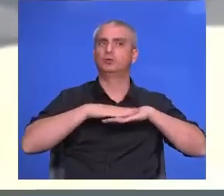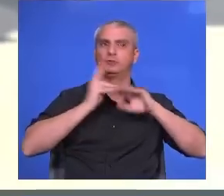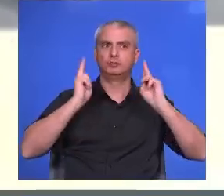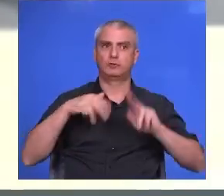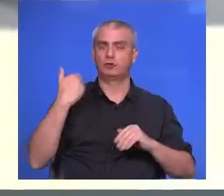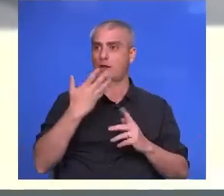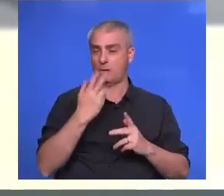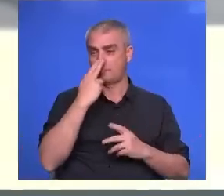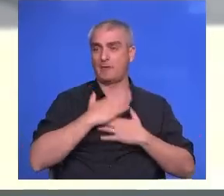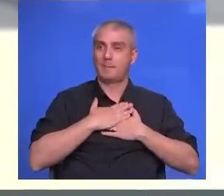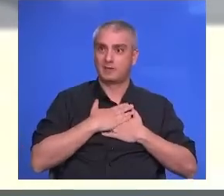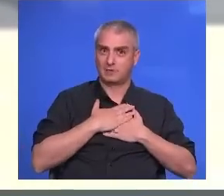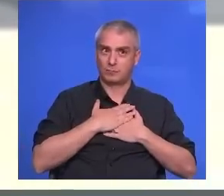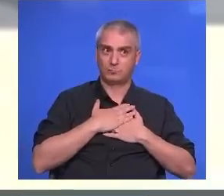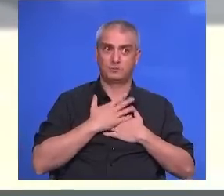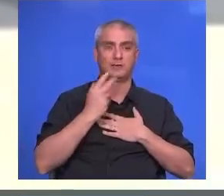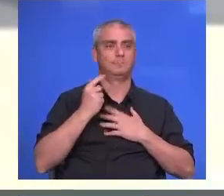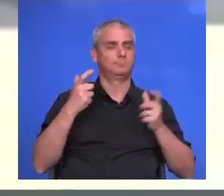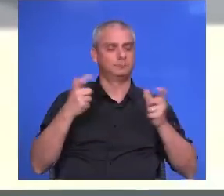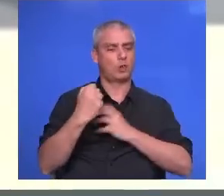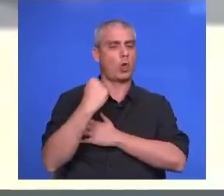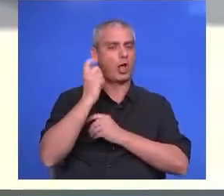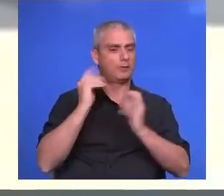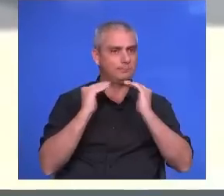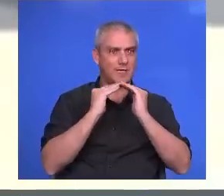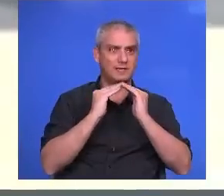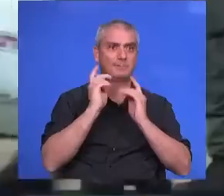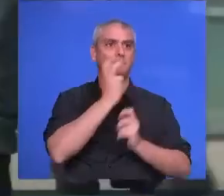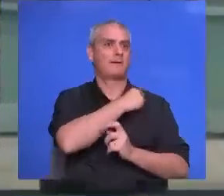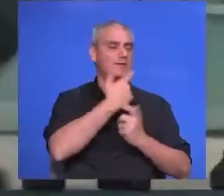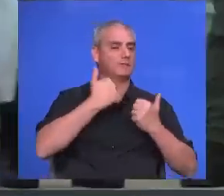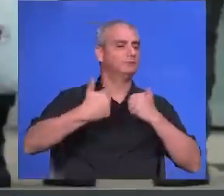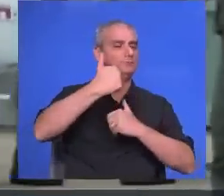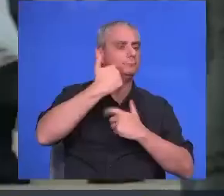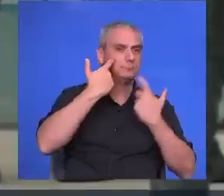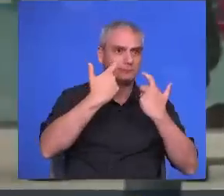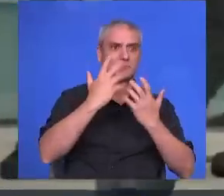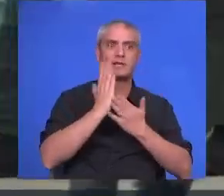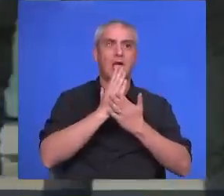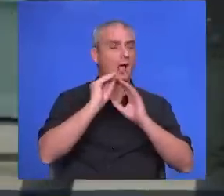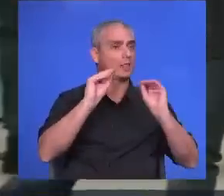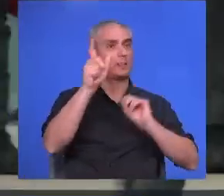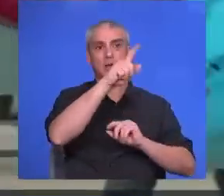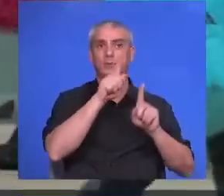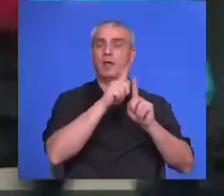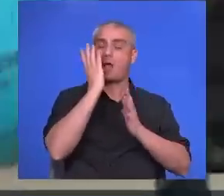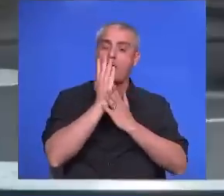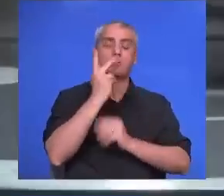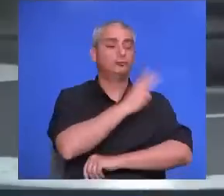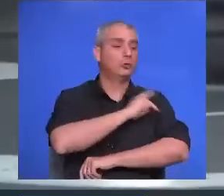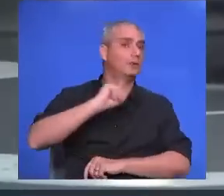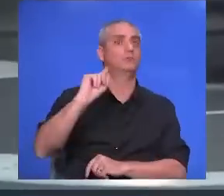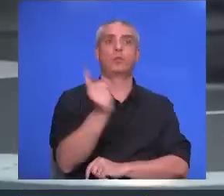להיות מבחינתנו, עם הסדקים המתאימים, עם מפקדים שעמדו בראש, עם הכנה מנטלית כמו שצריך עד אחרון